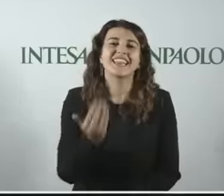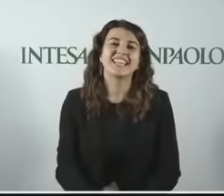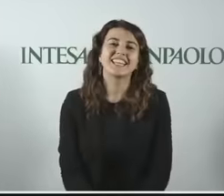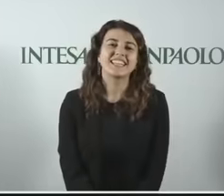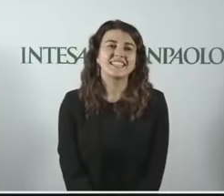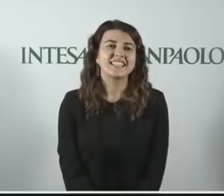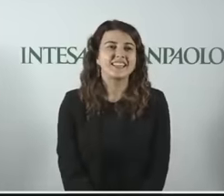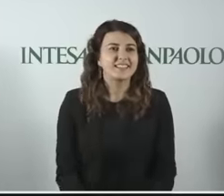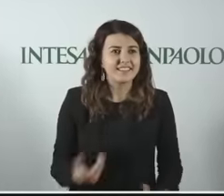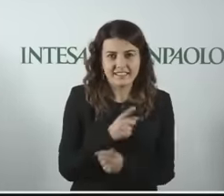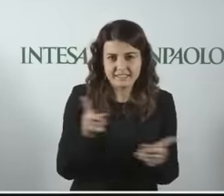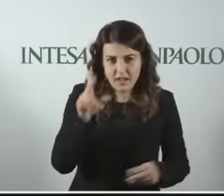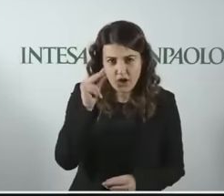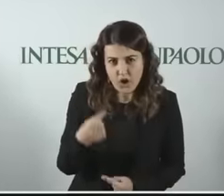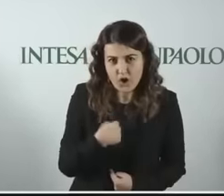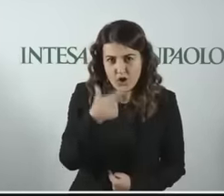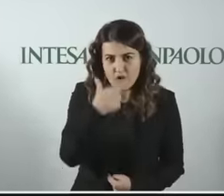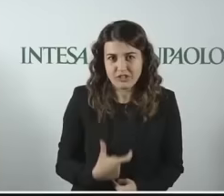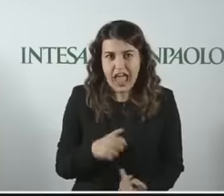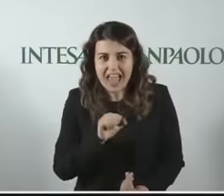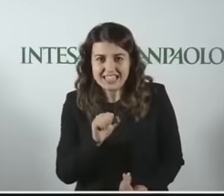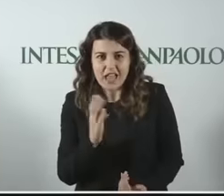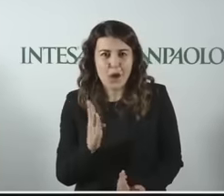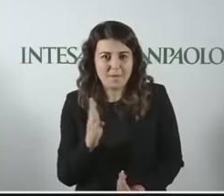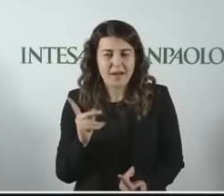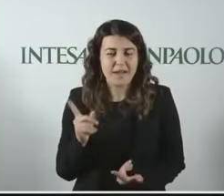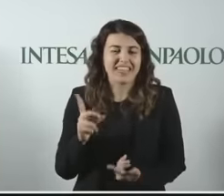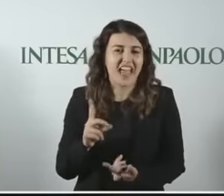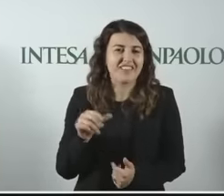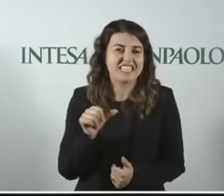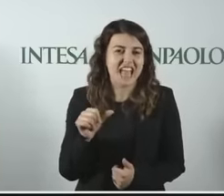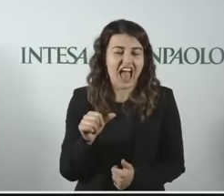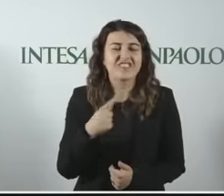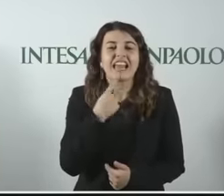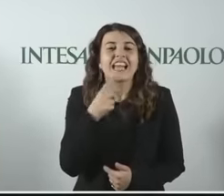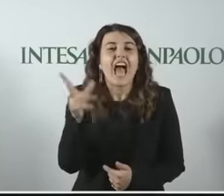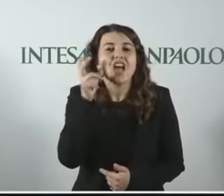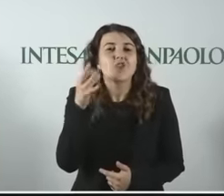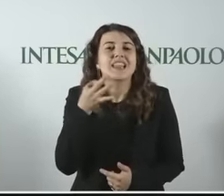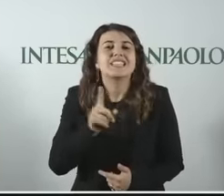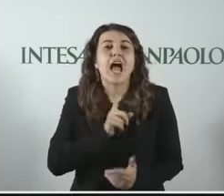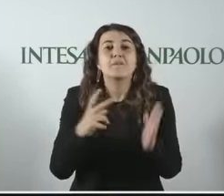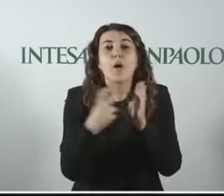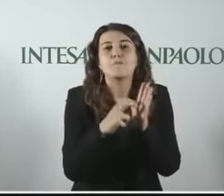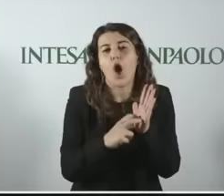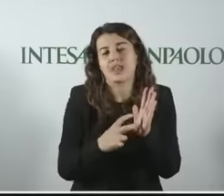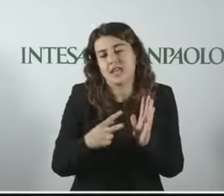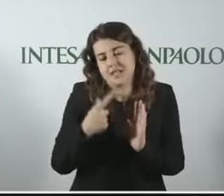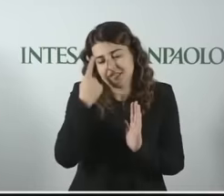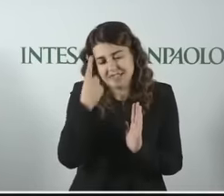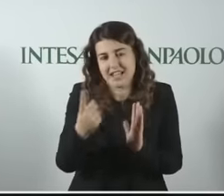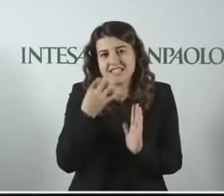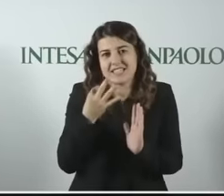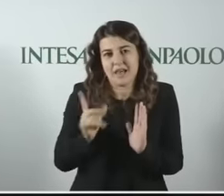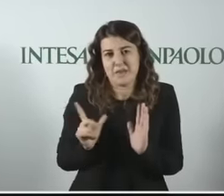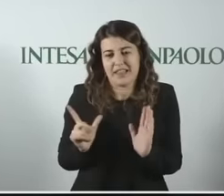voi ci conoscete io sono Alessandro Barbero lui è Davide Savelli chi sente il nostro podcast ci sente tutti e due e